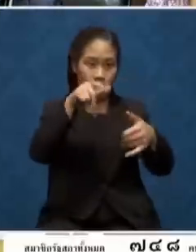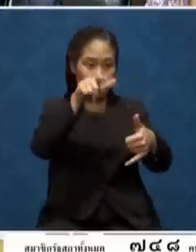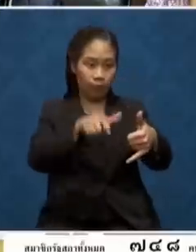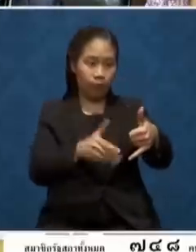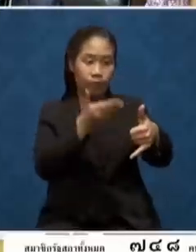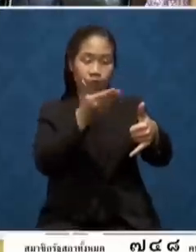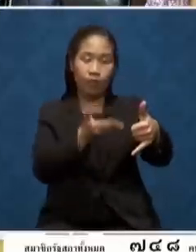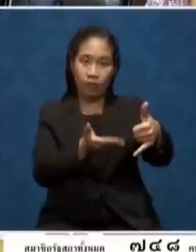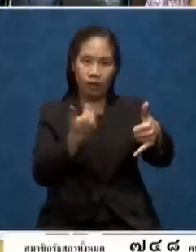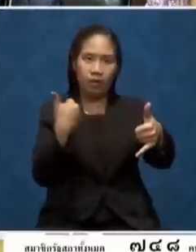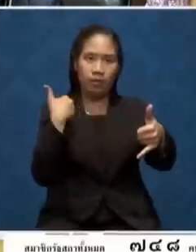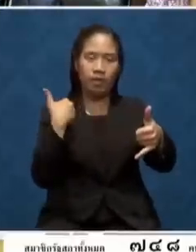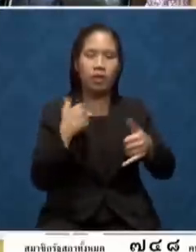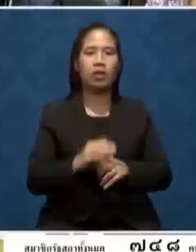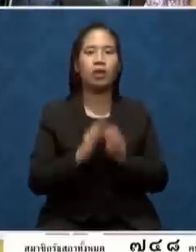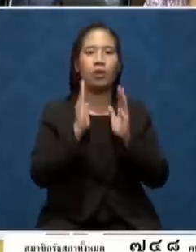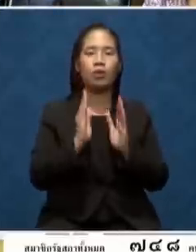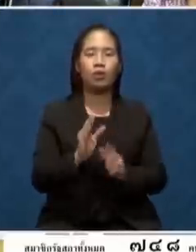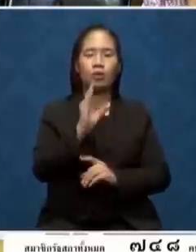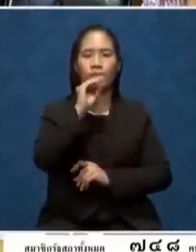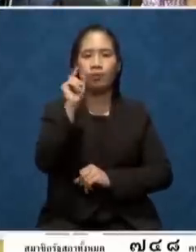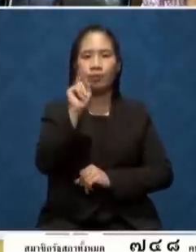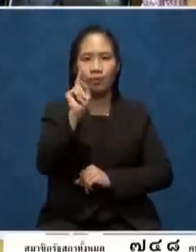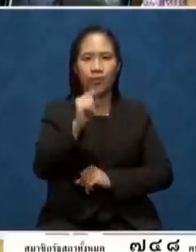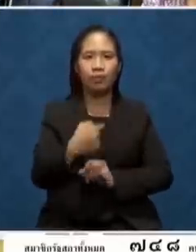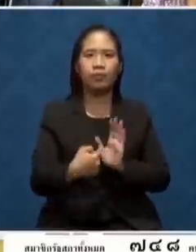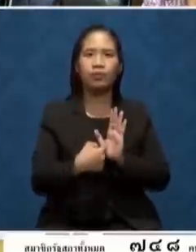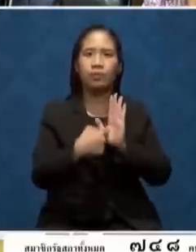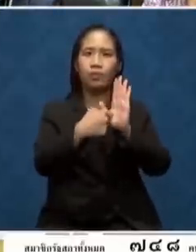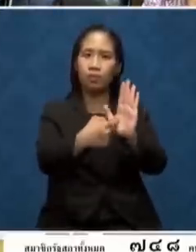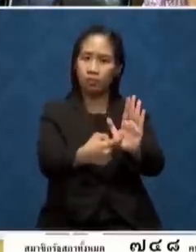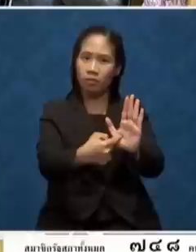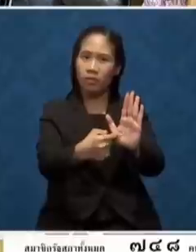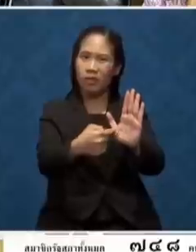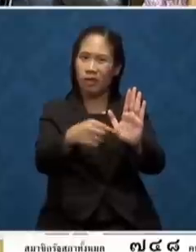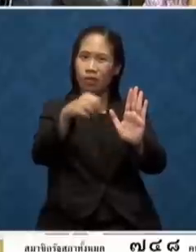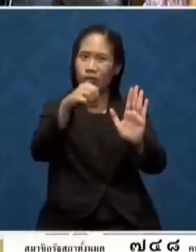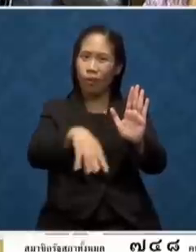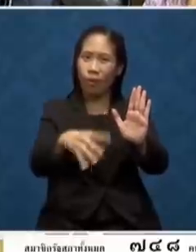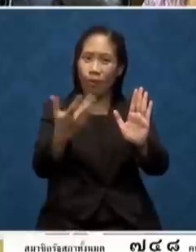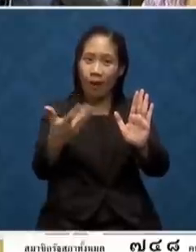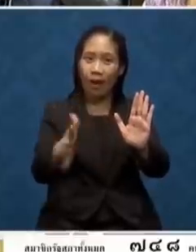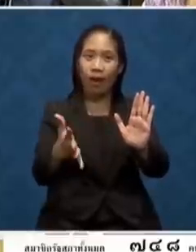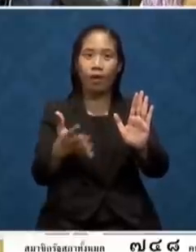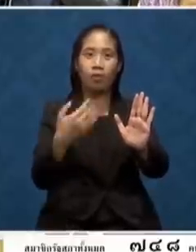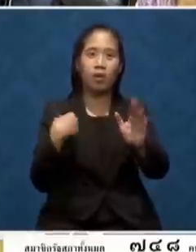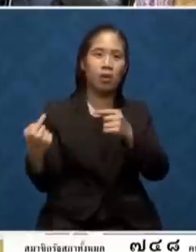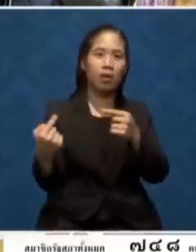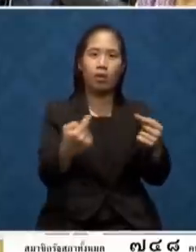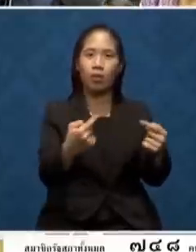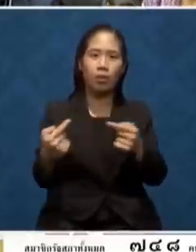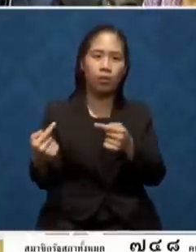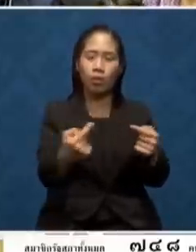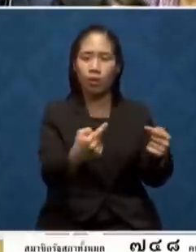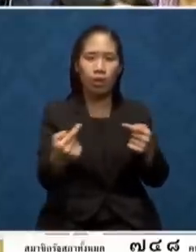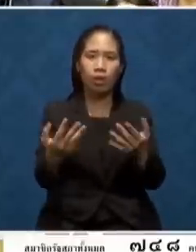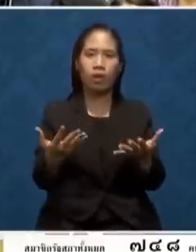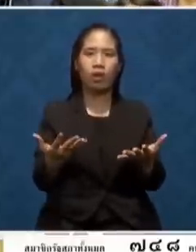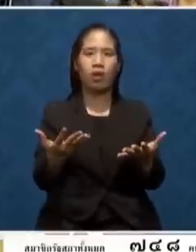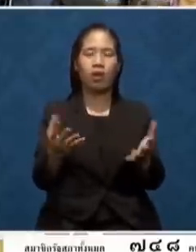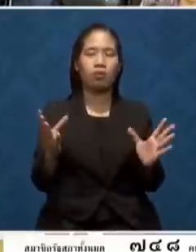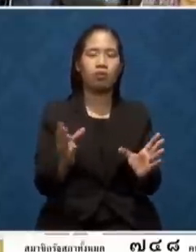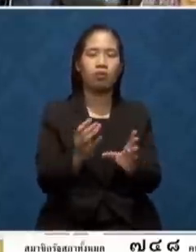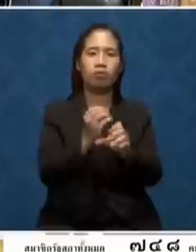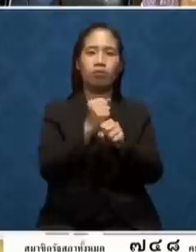ค้านว่าการเสนอญัตตินั้นตกไปแล้วถกเถียงกันก็นำไปสู่การตี